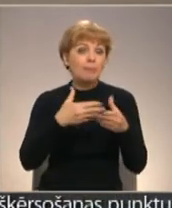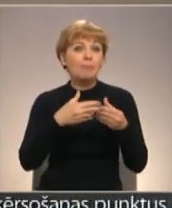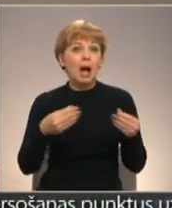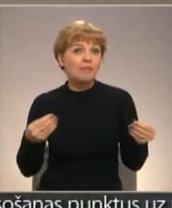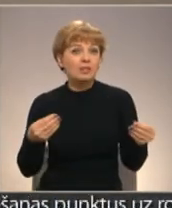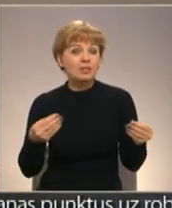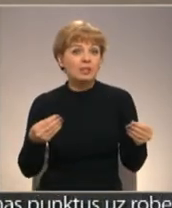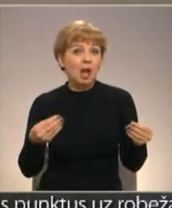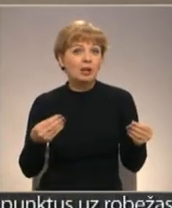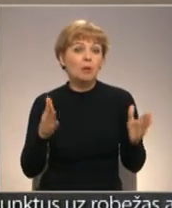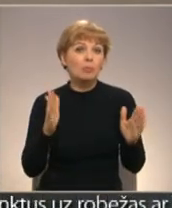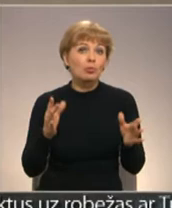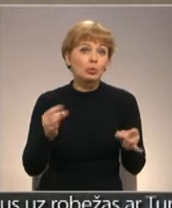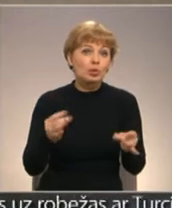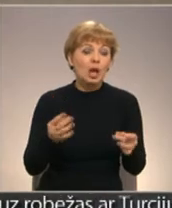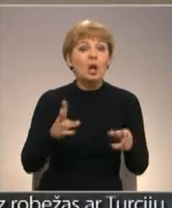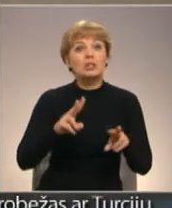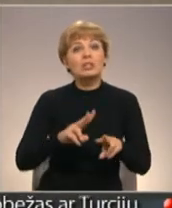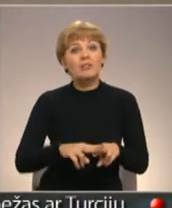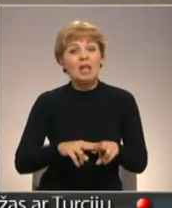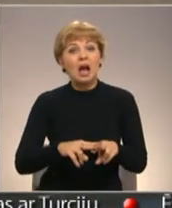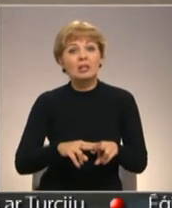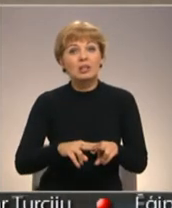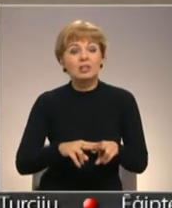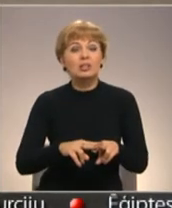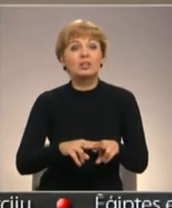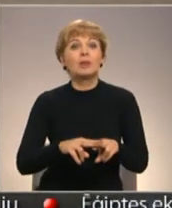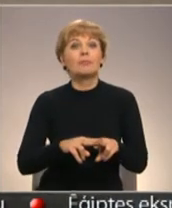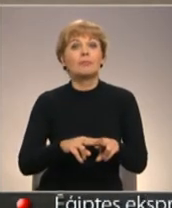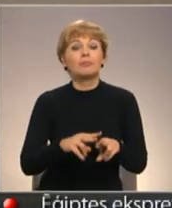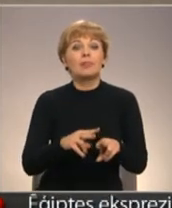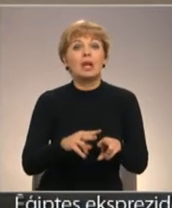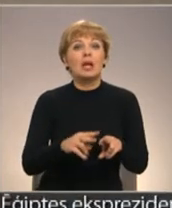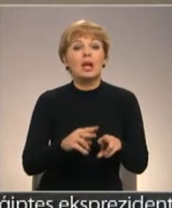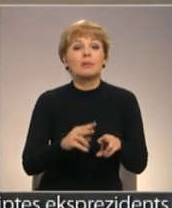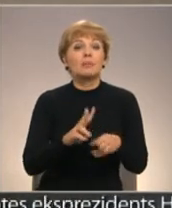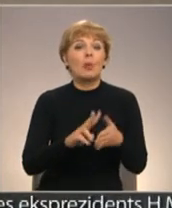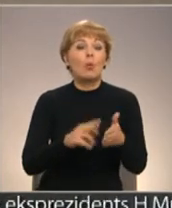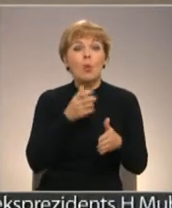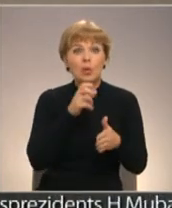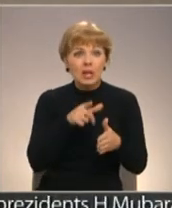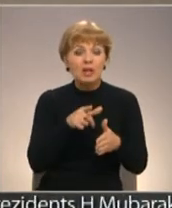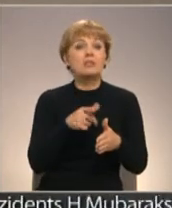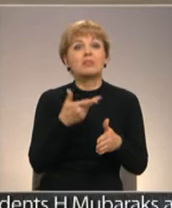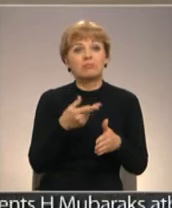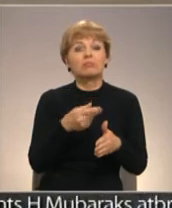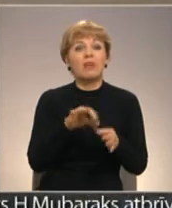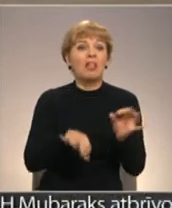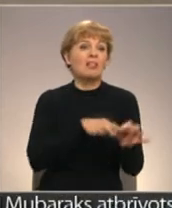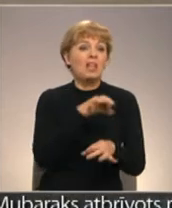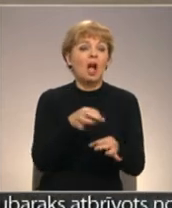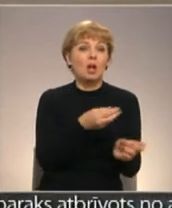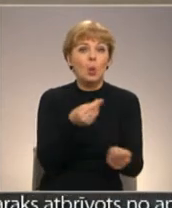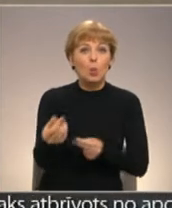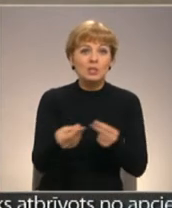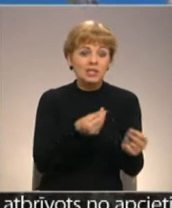pūrsiet, vai tieši tos vītas aizsiet, kuras ir izslēgušas. Nu, protams, ka lieki izdevumi un raža jau arī